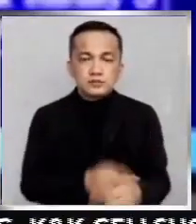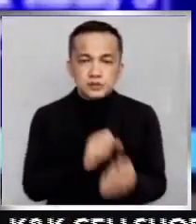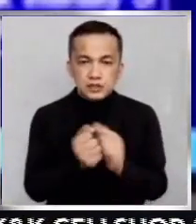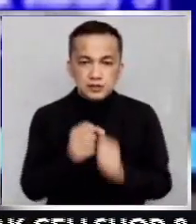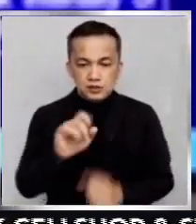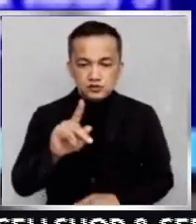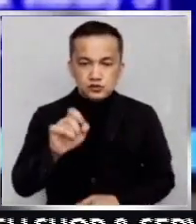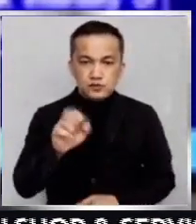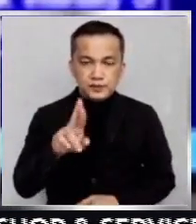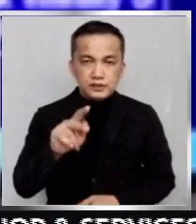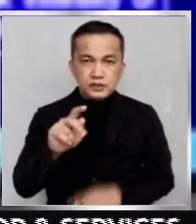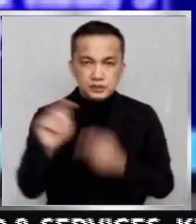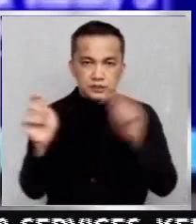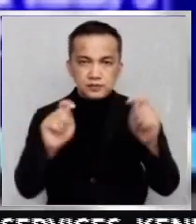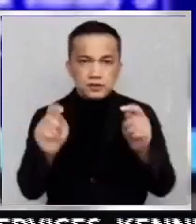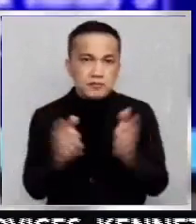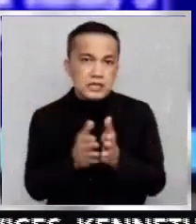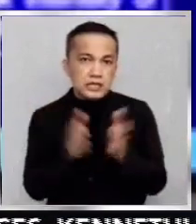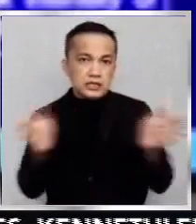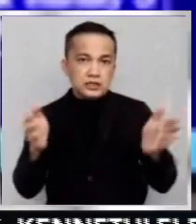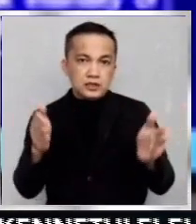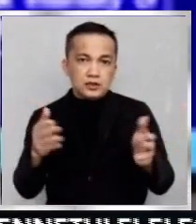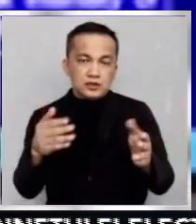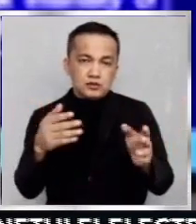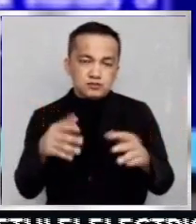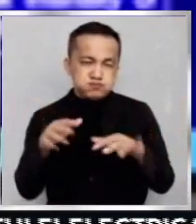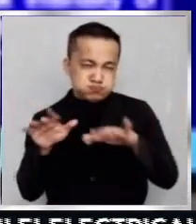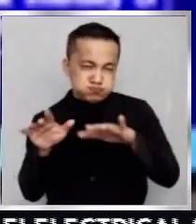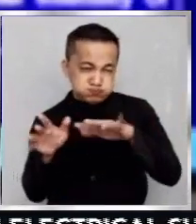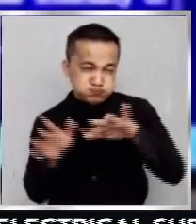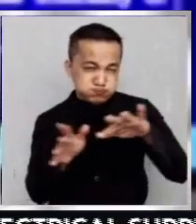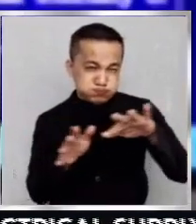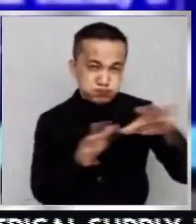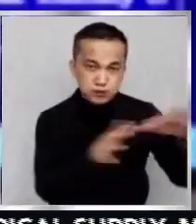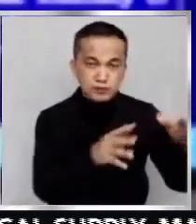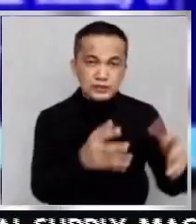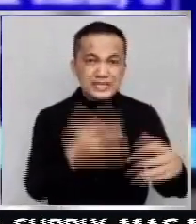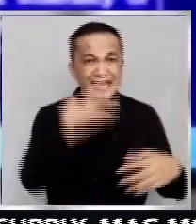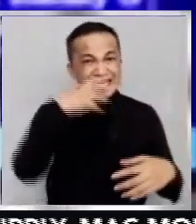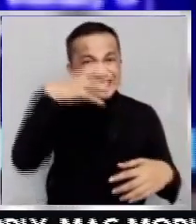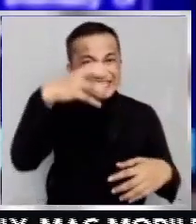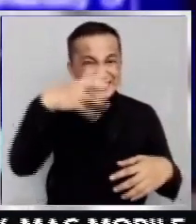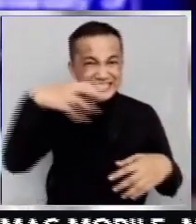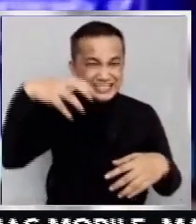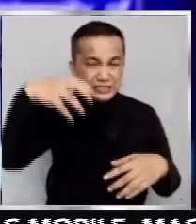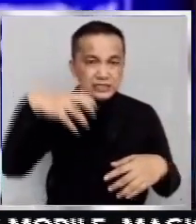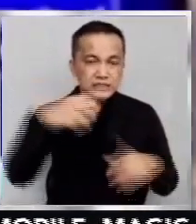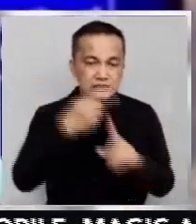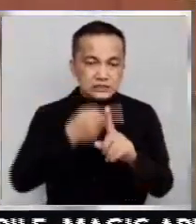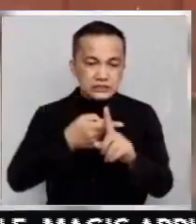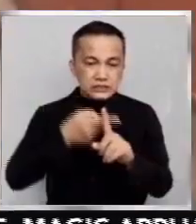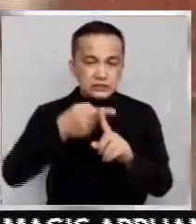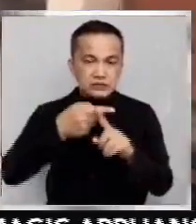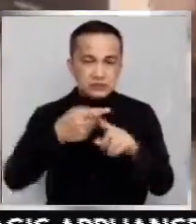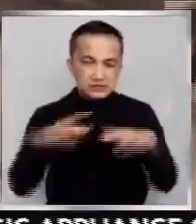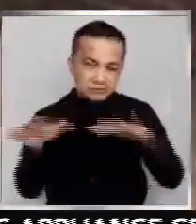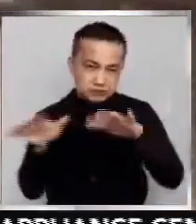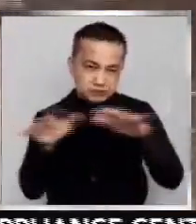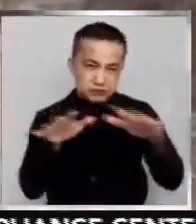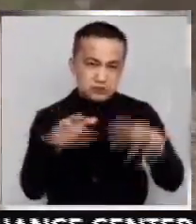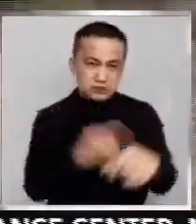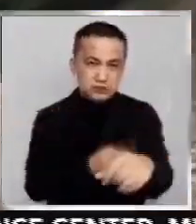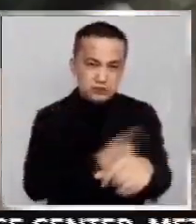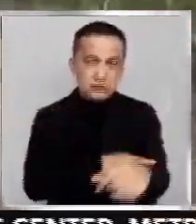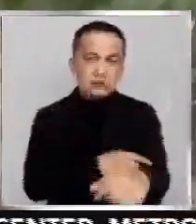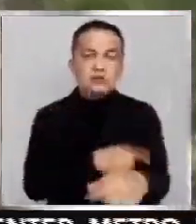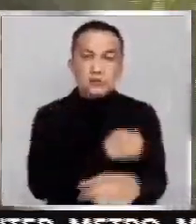Malawak pa po yung karagatang tatahakin ito. Posibleng yung mainit na sea surface temperature ay makadagdag pa sa enerhiya. Bagamat mababa